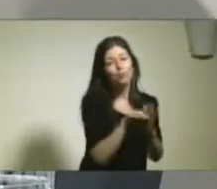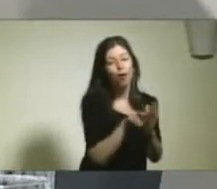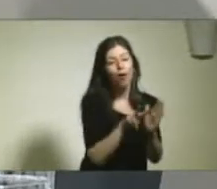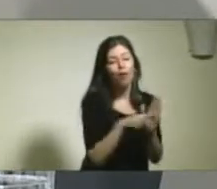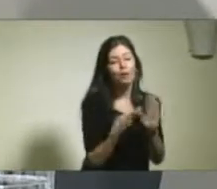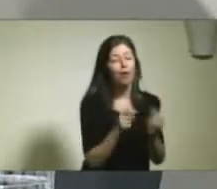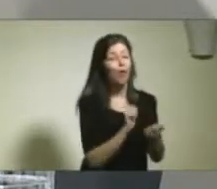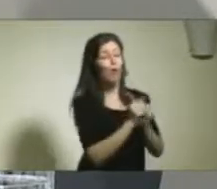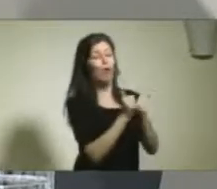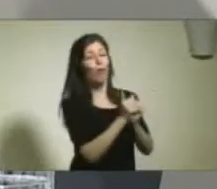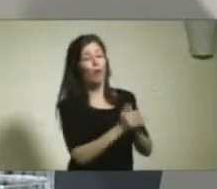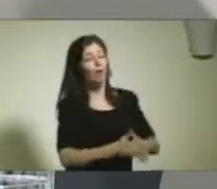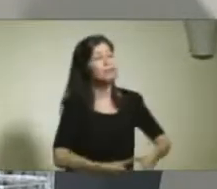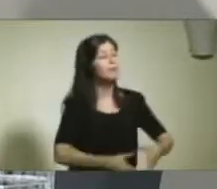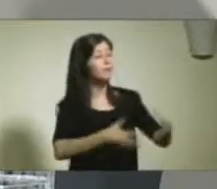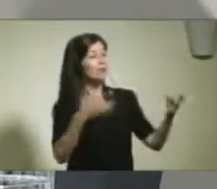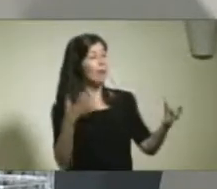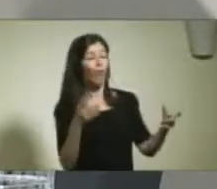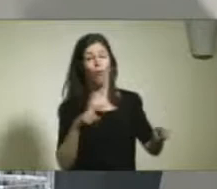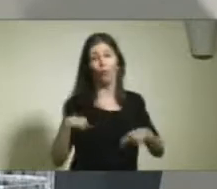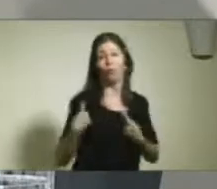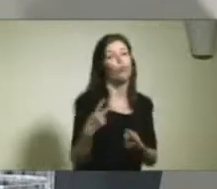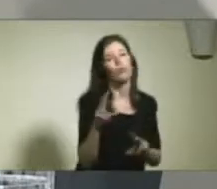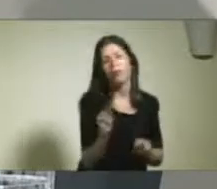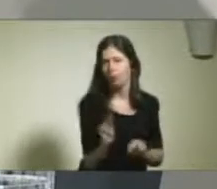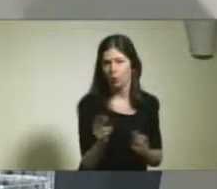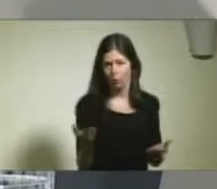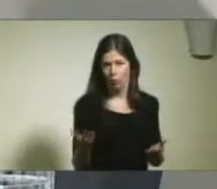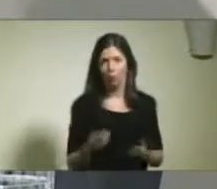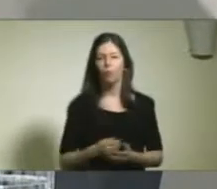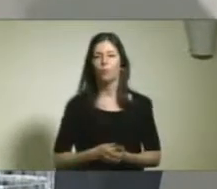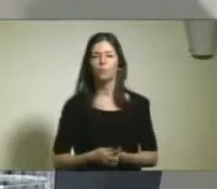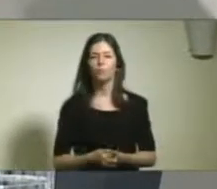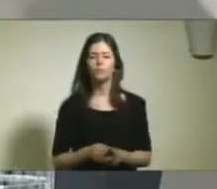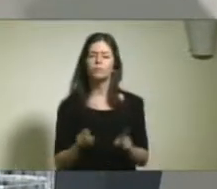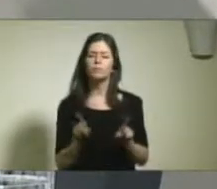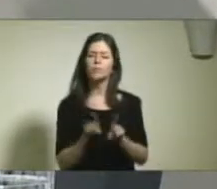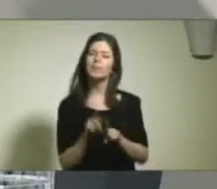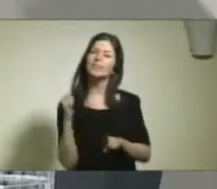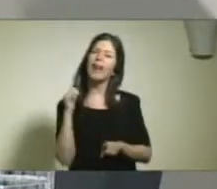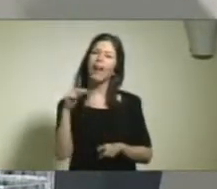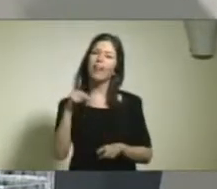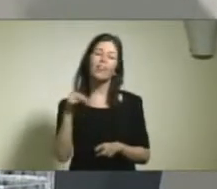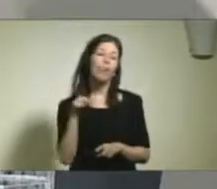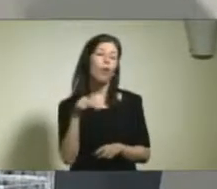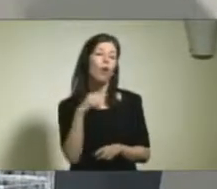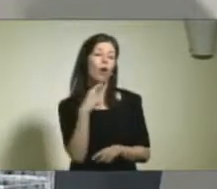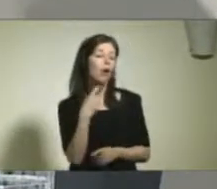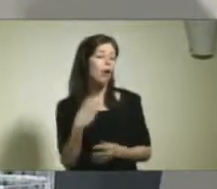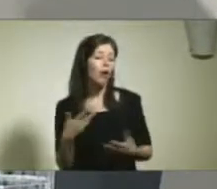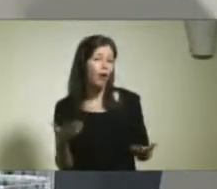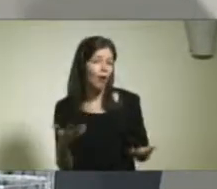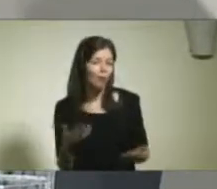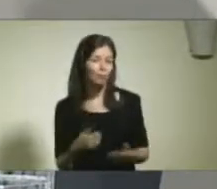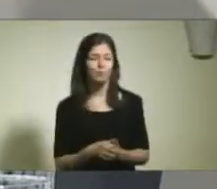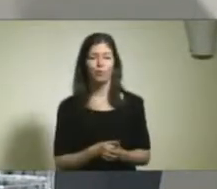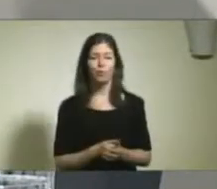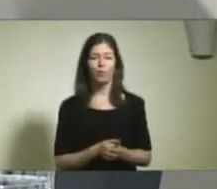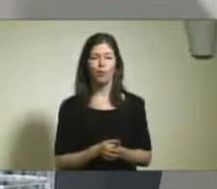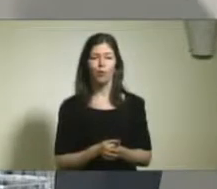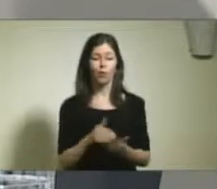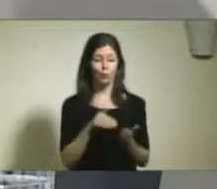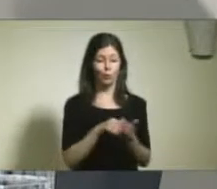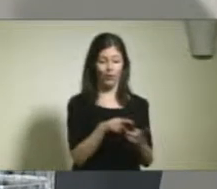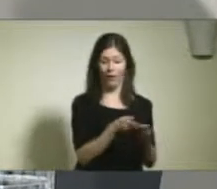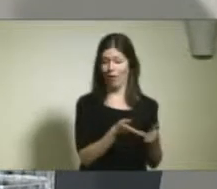fait une concurrence énorme jusqu'alors. Et comme le disait hier Nicolas, souvent quand on fait une offre de prêt à des